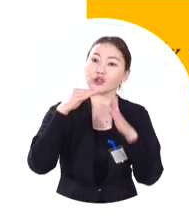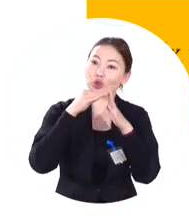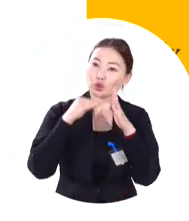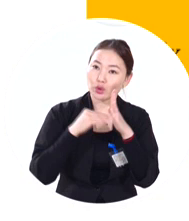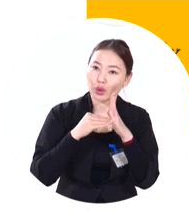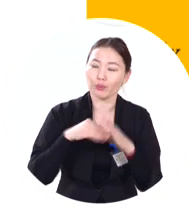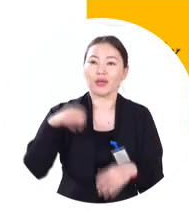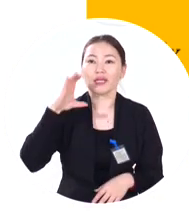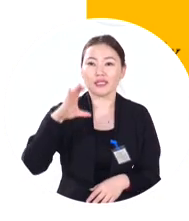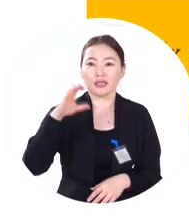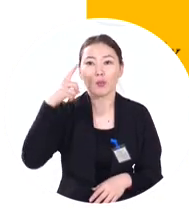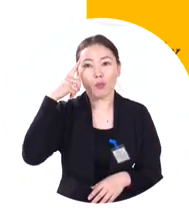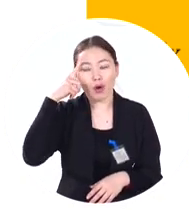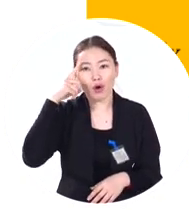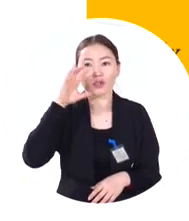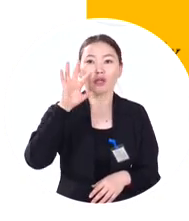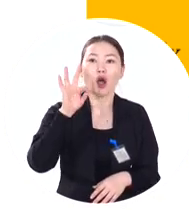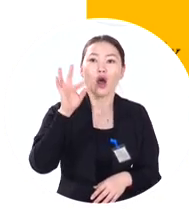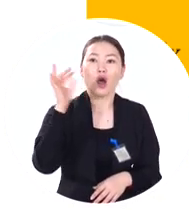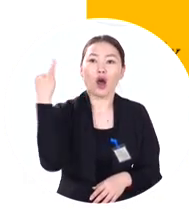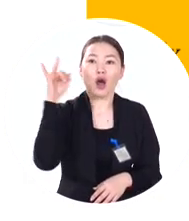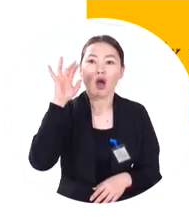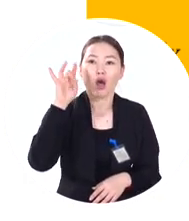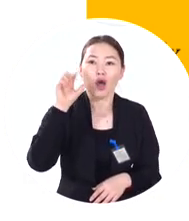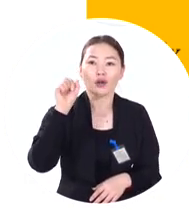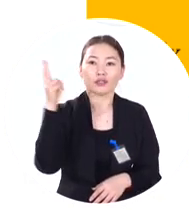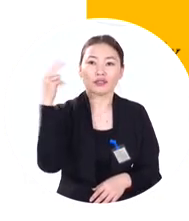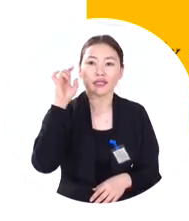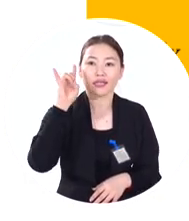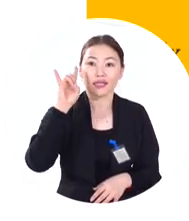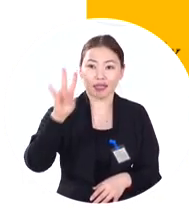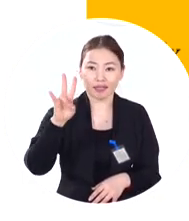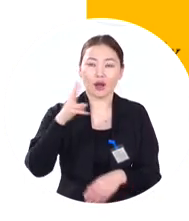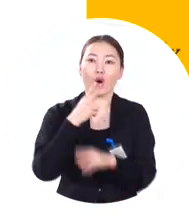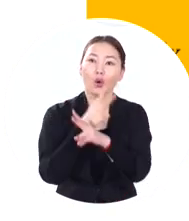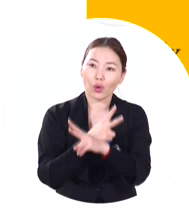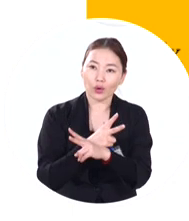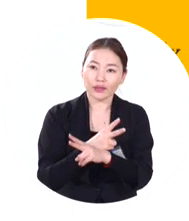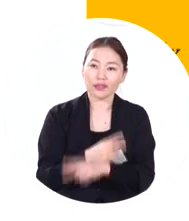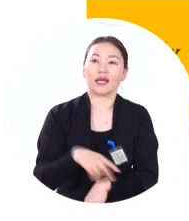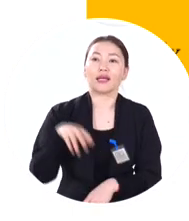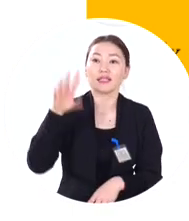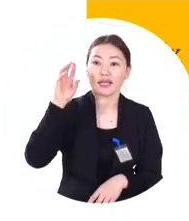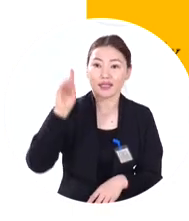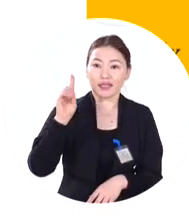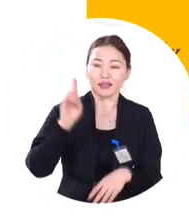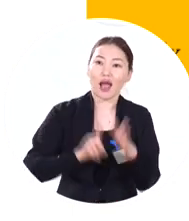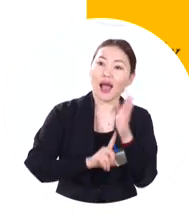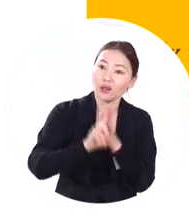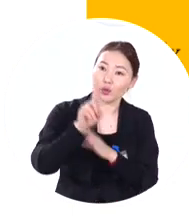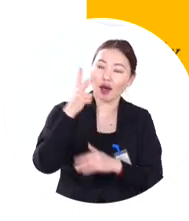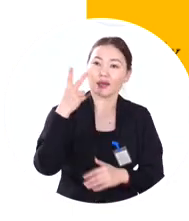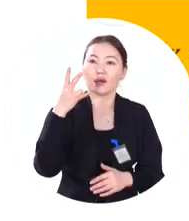даалгаврт өгөгдсөн хичээлийн сэдэв дотор энэ агуулга байсан. За харамдааны адил явдлаар хийсэн жавхлан төгсөн